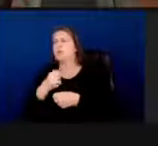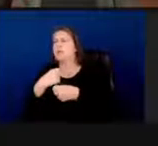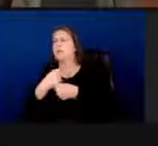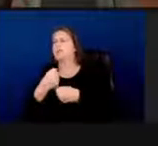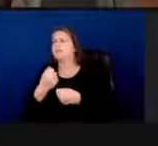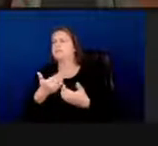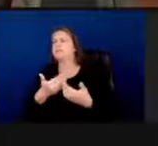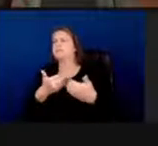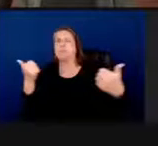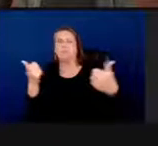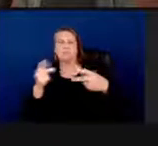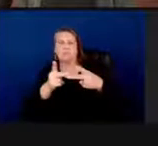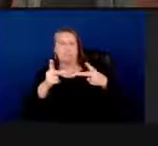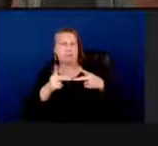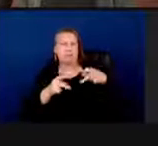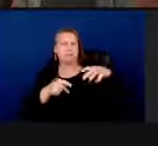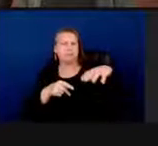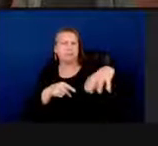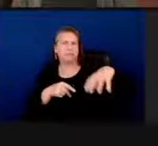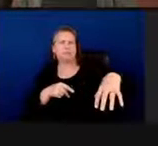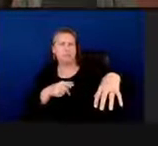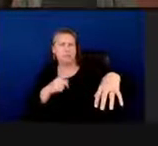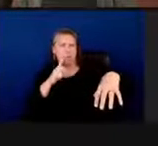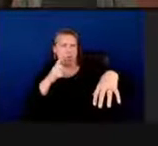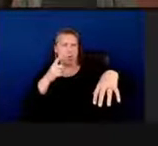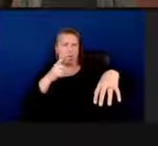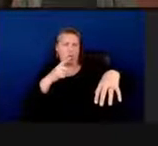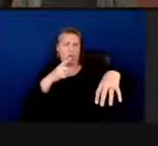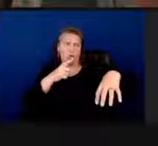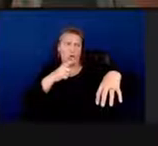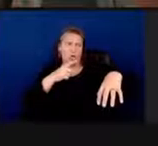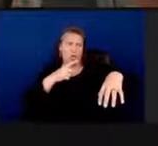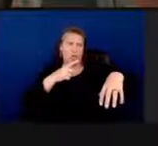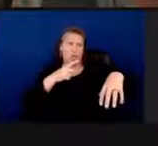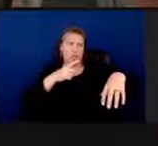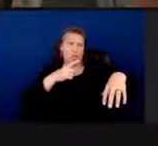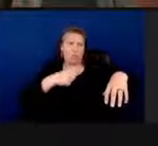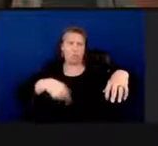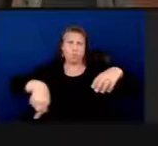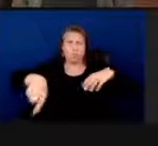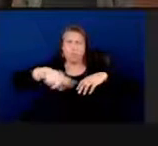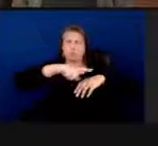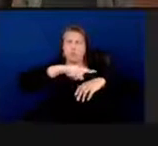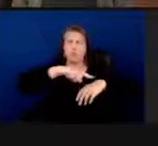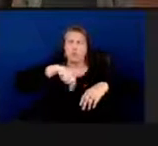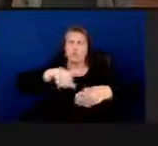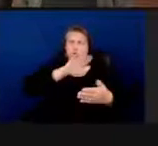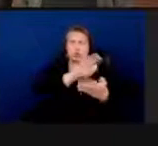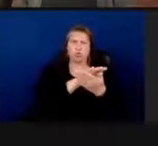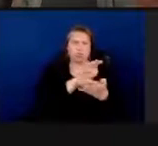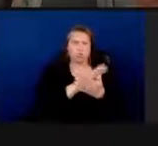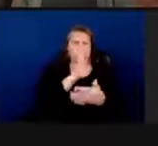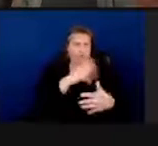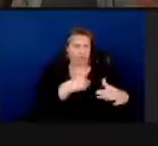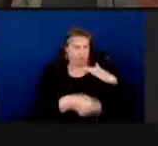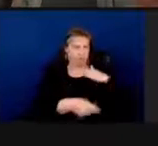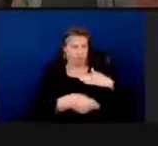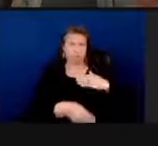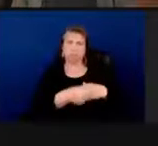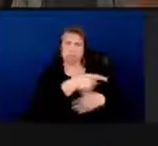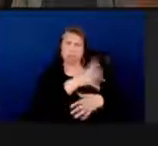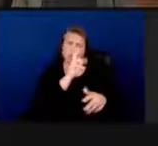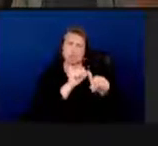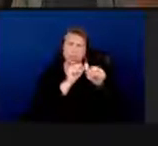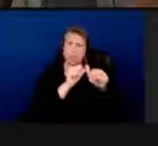هل ننشئ هذه المساحات لنسمح للمدارس أن يقدم مداخلاتهم ومدخلاتهم